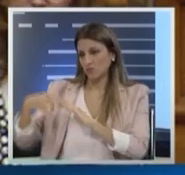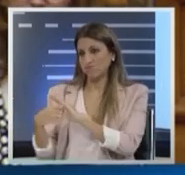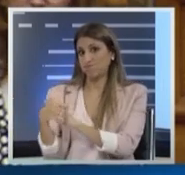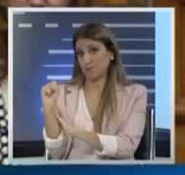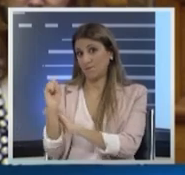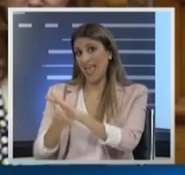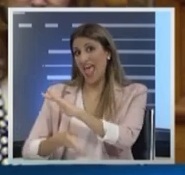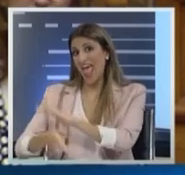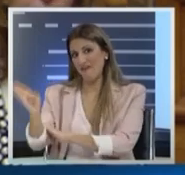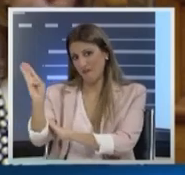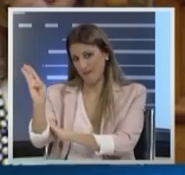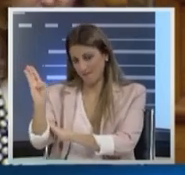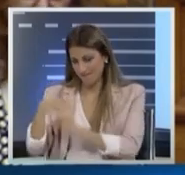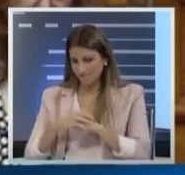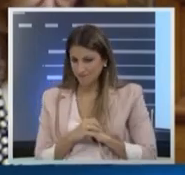Θα ξεκινήσω